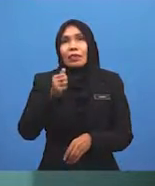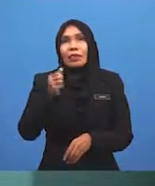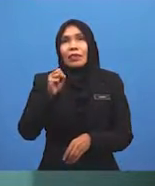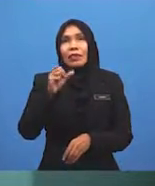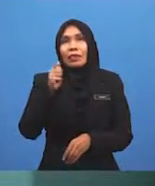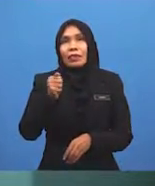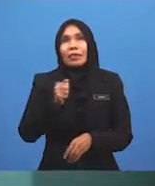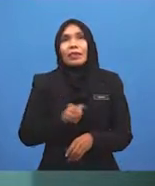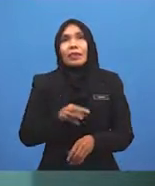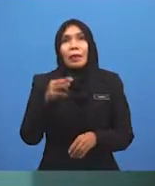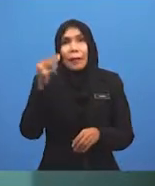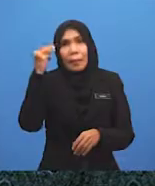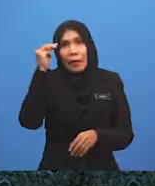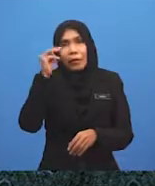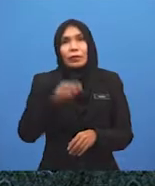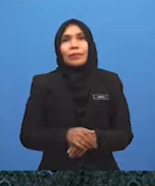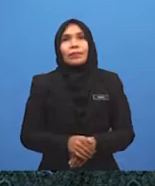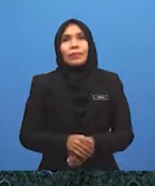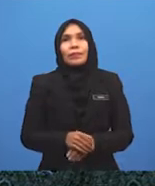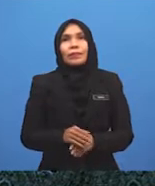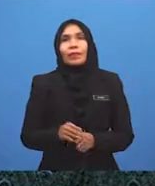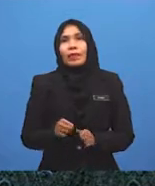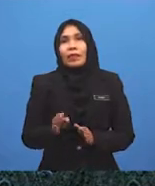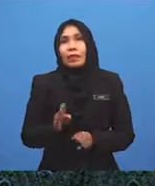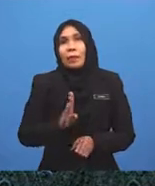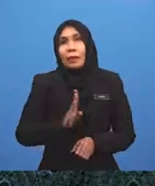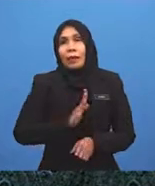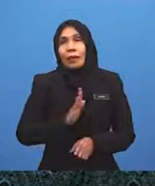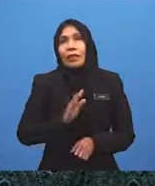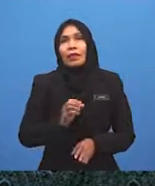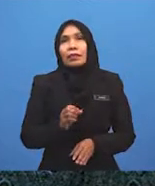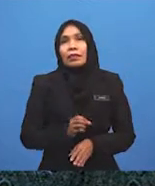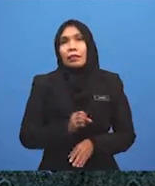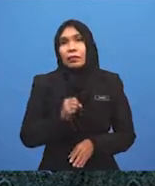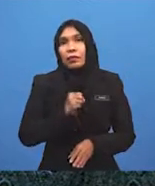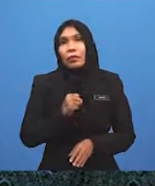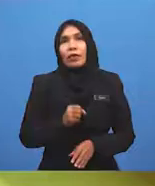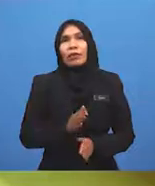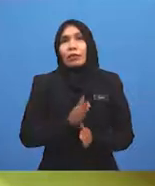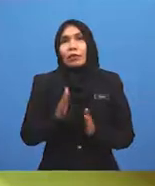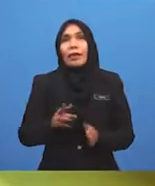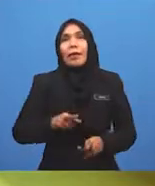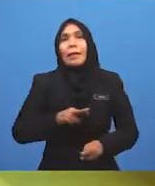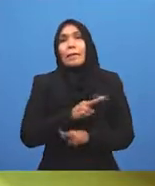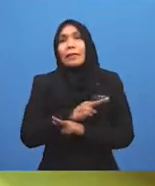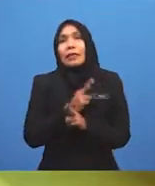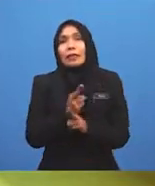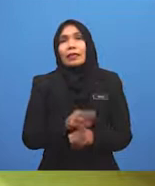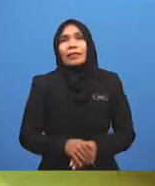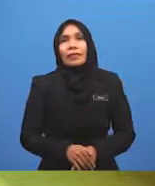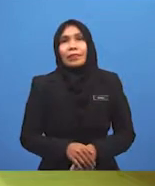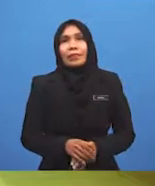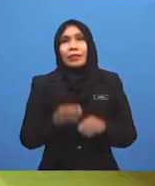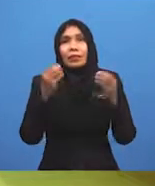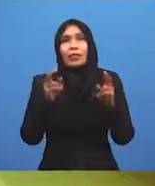ke lurah sama dituruni. Beradab sopan, jiran mesra. Dengan ini, cikgu ucapkan terima